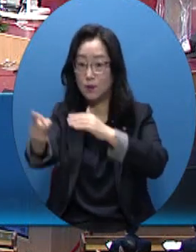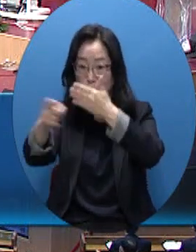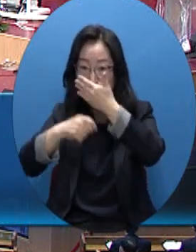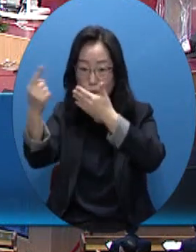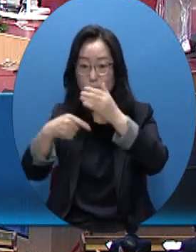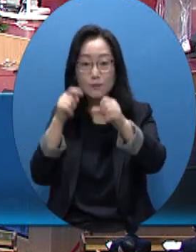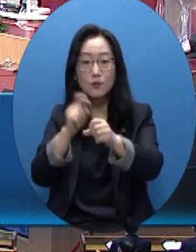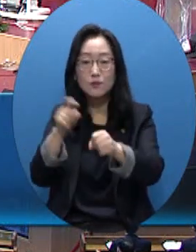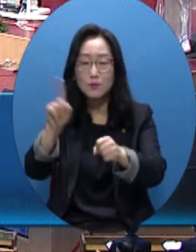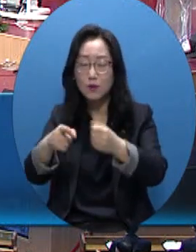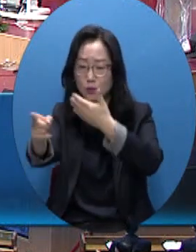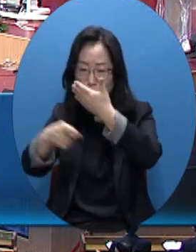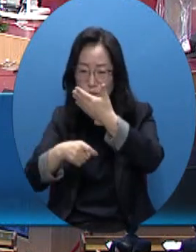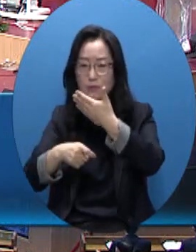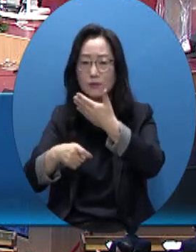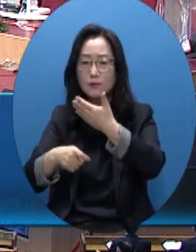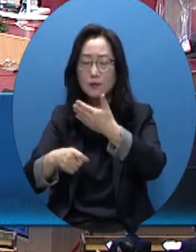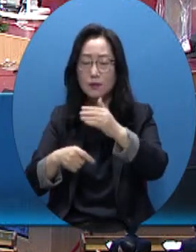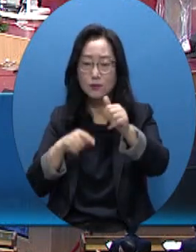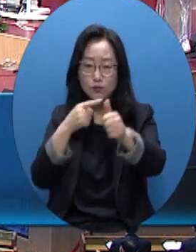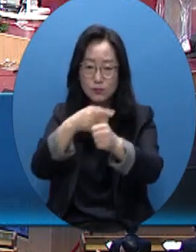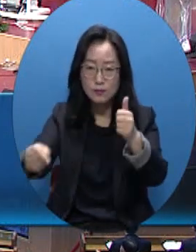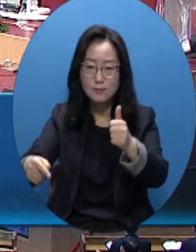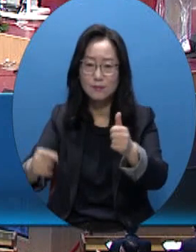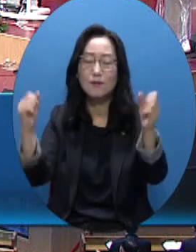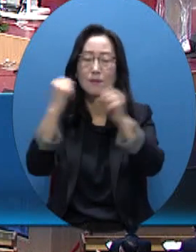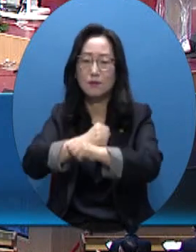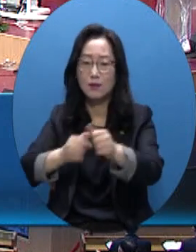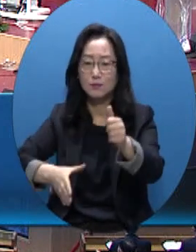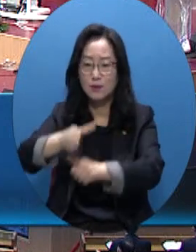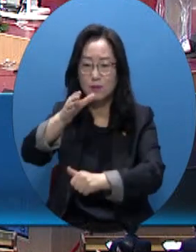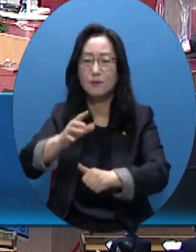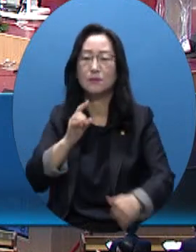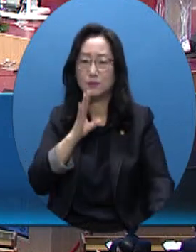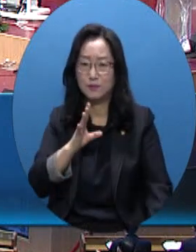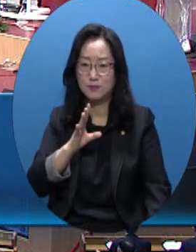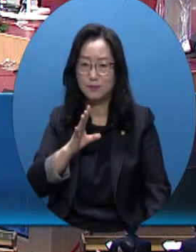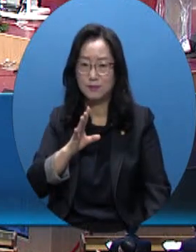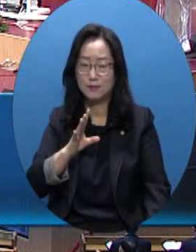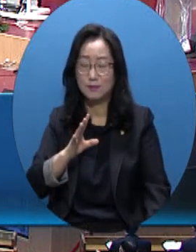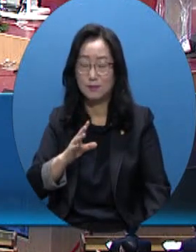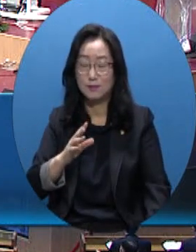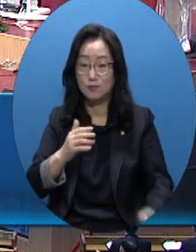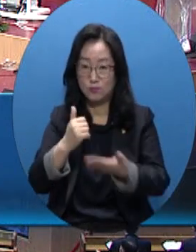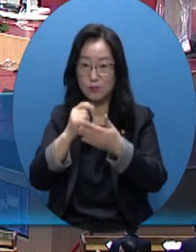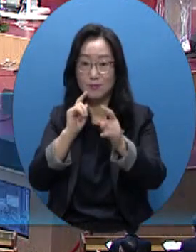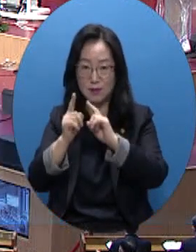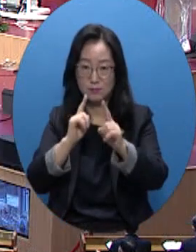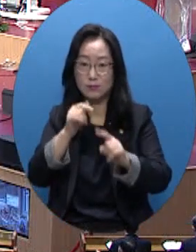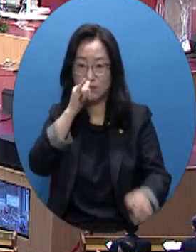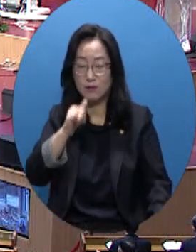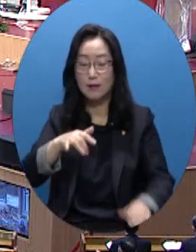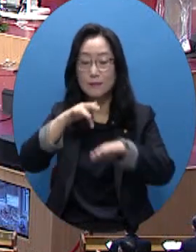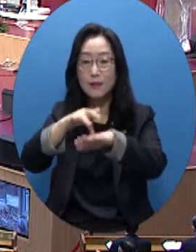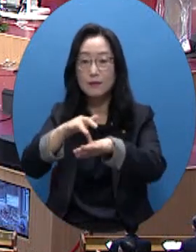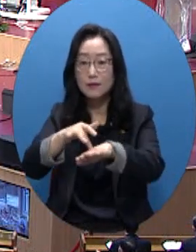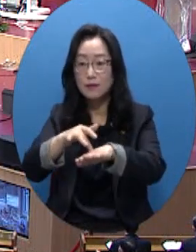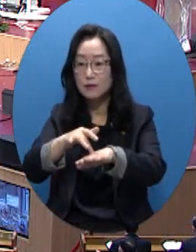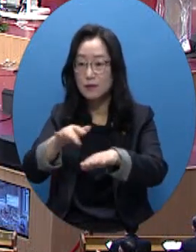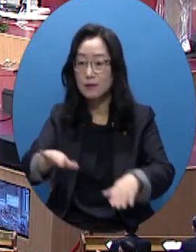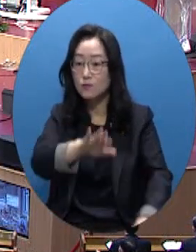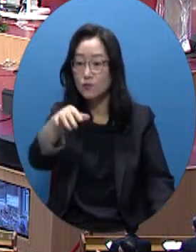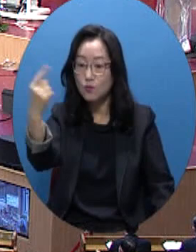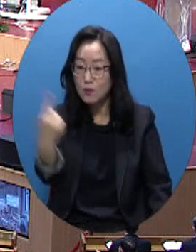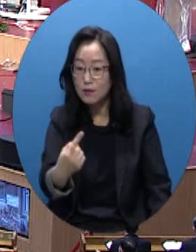도적질하고 죽이고 멸망시키려는 것 뿌려 이렇게 주인 말씀하셨습니다 마귀가 우리에게 온